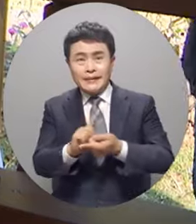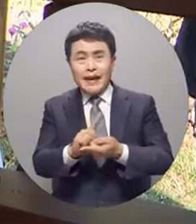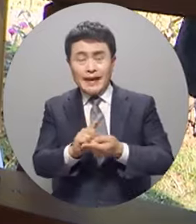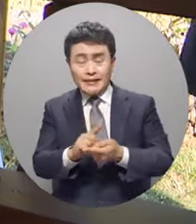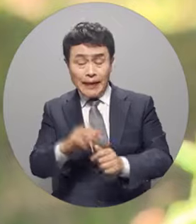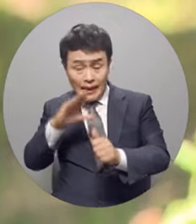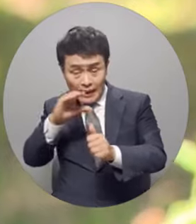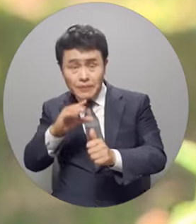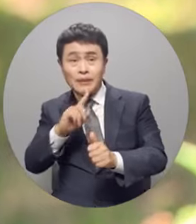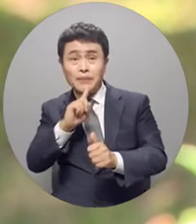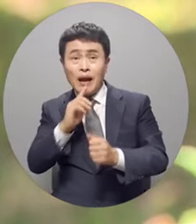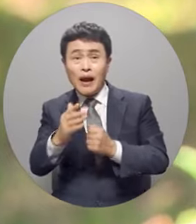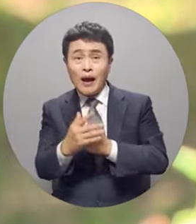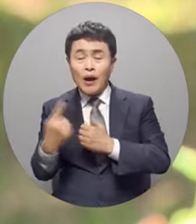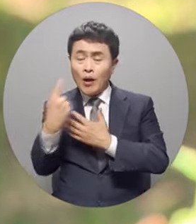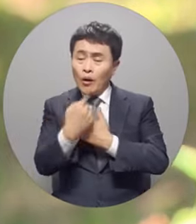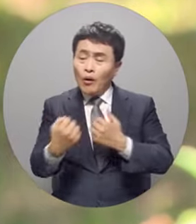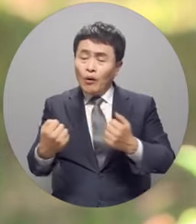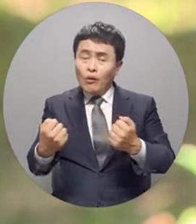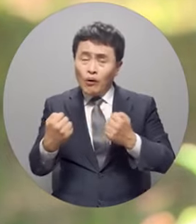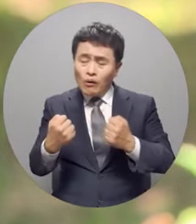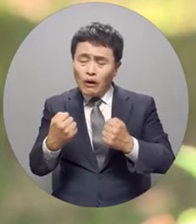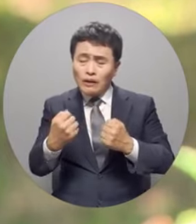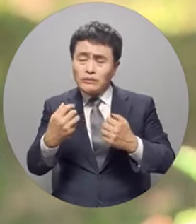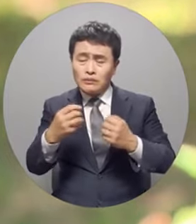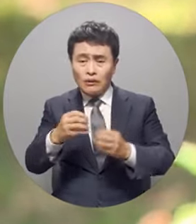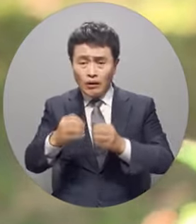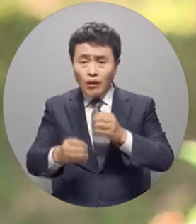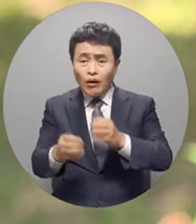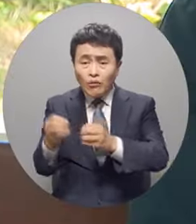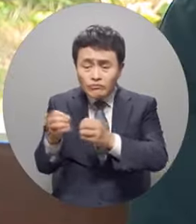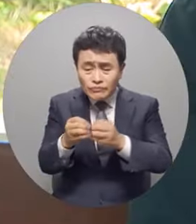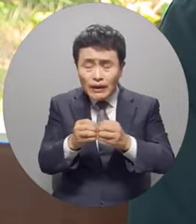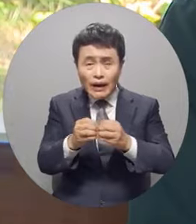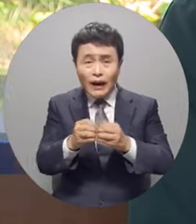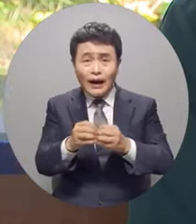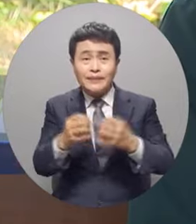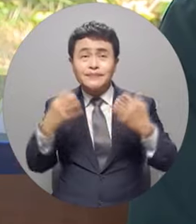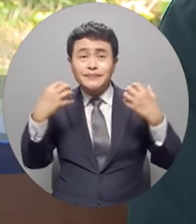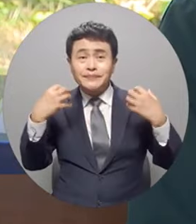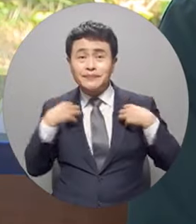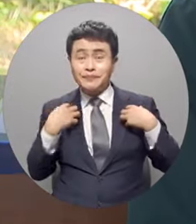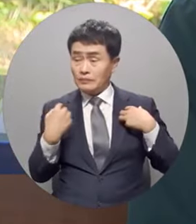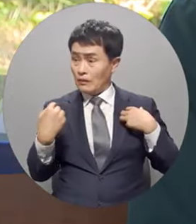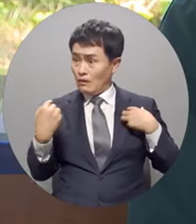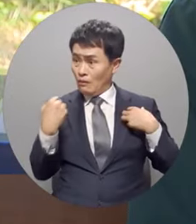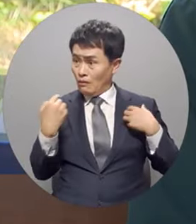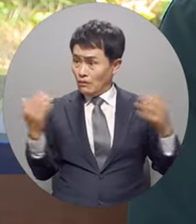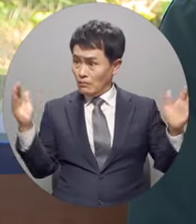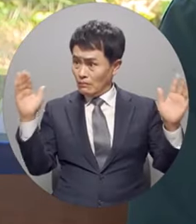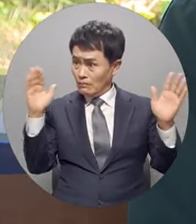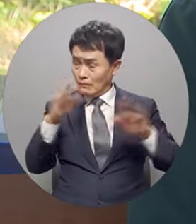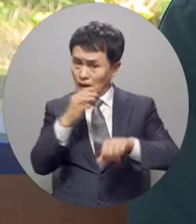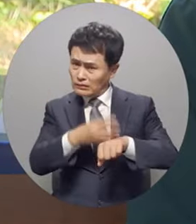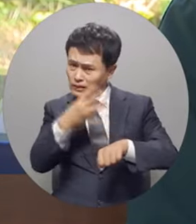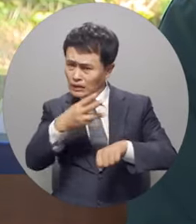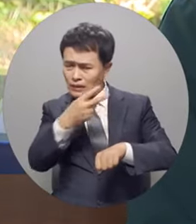앞에 섰다며 건강도 작가의 의무라고 조언했습니다. 어젯밤에도 3시에나 잠을